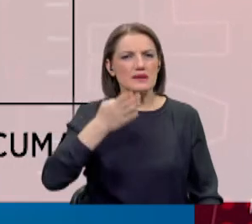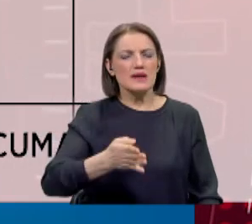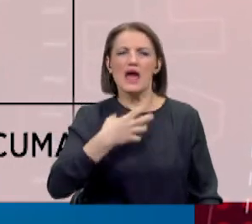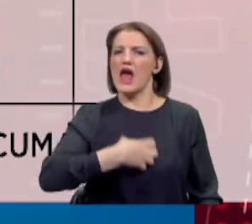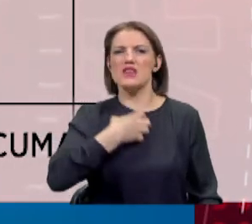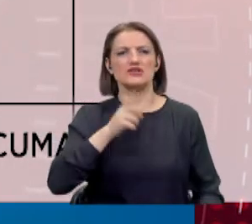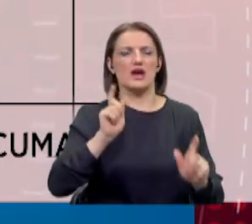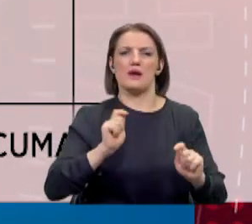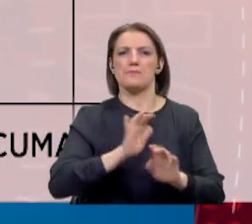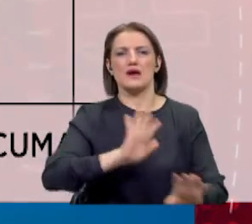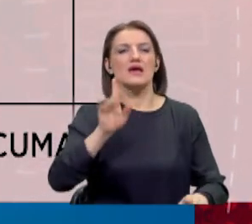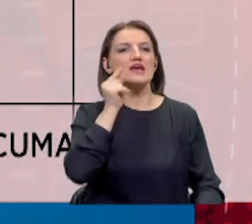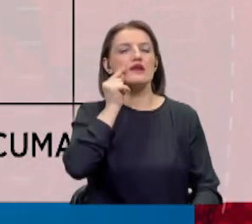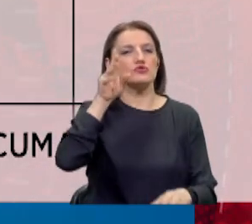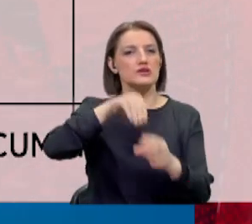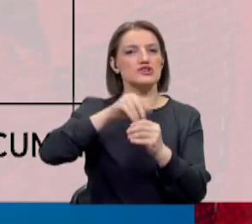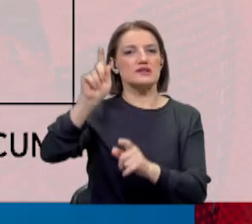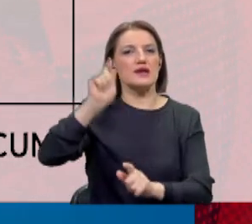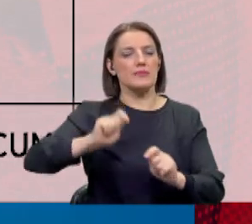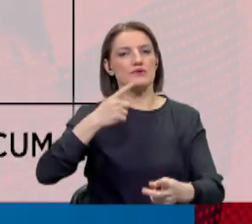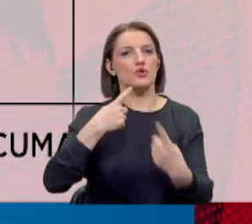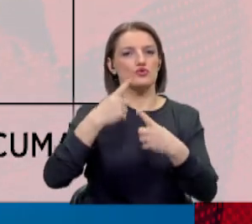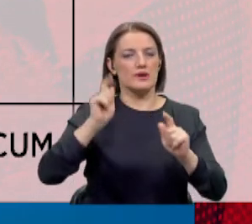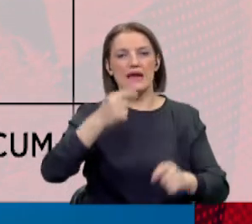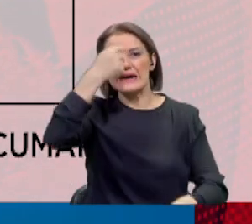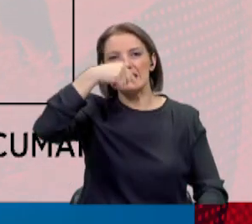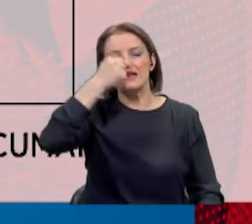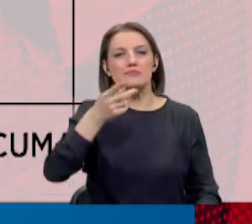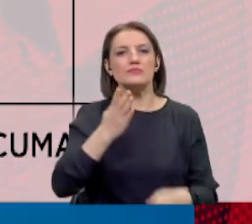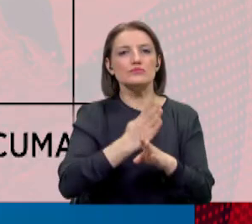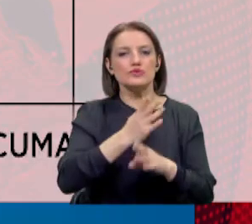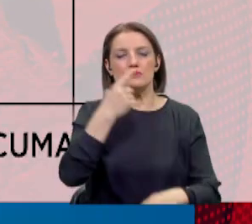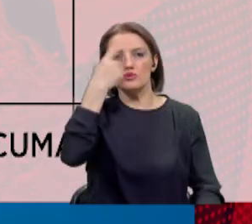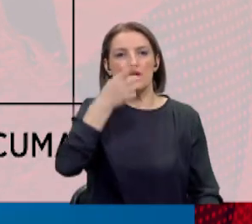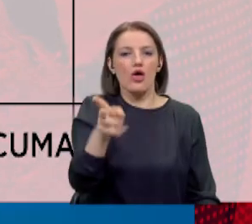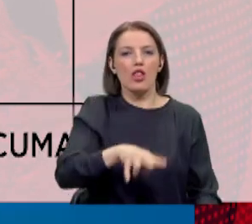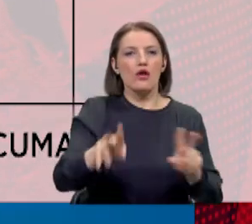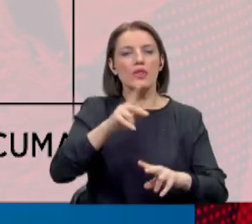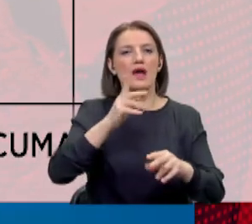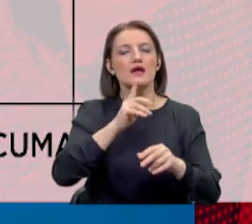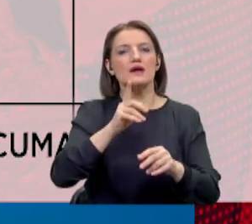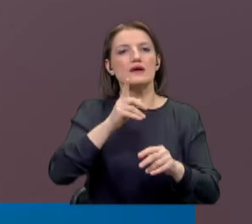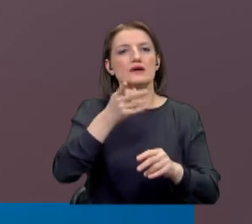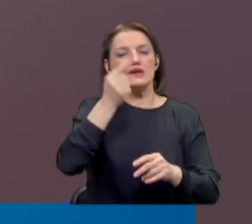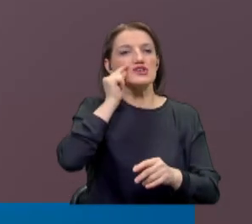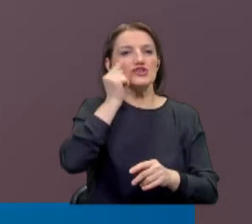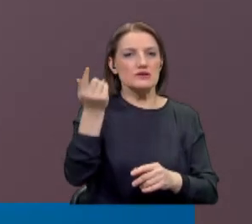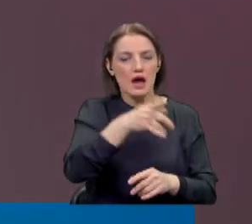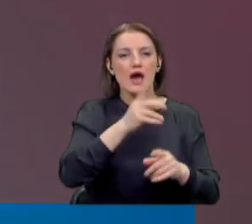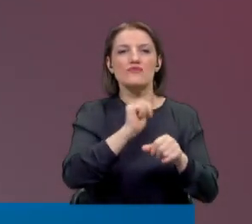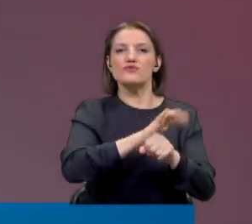endişe etmeyin diyor Giresun'da yaptığı konuşmada grip nedeniyle ölenlerin sayılarında coronaya denk olduğunu söyledi